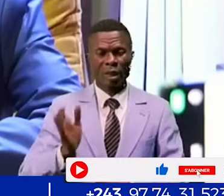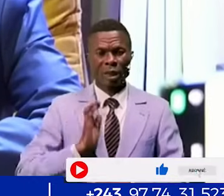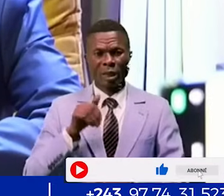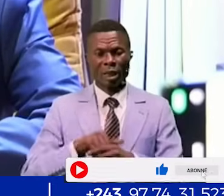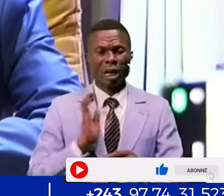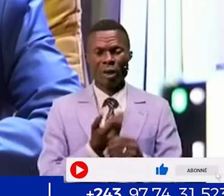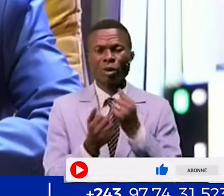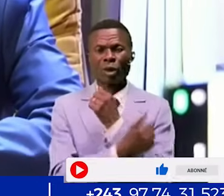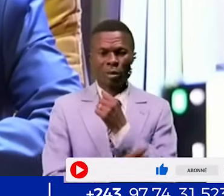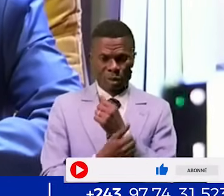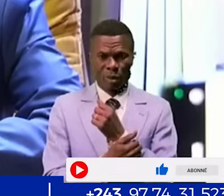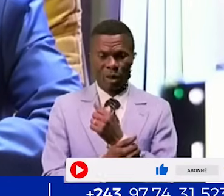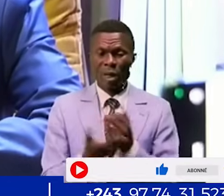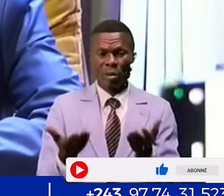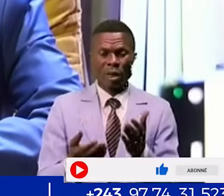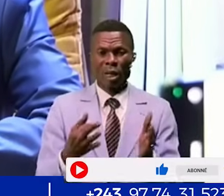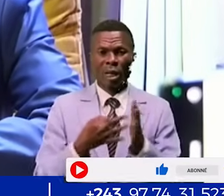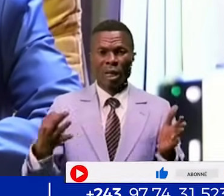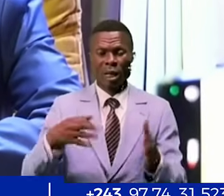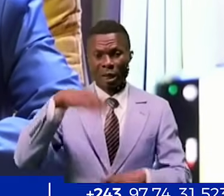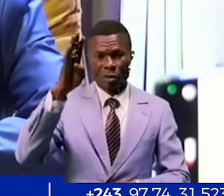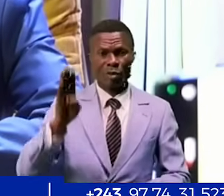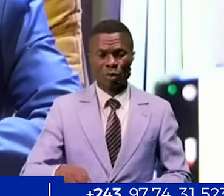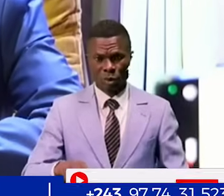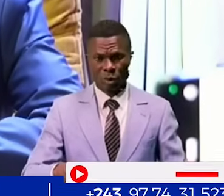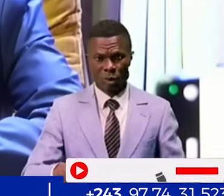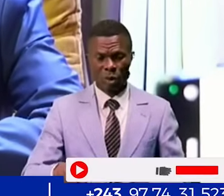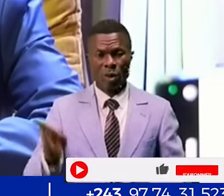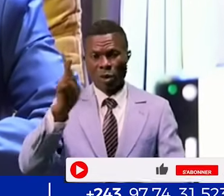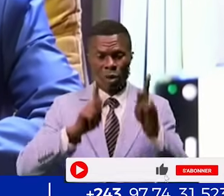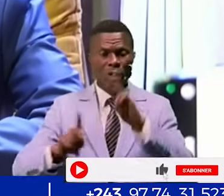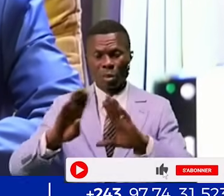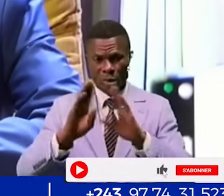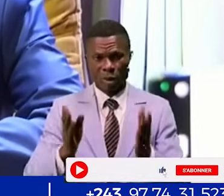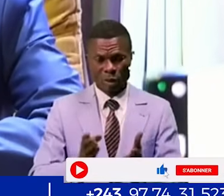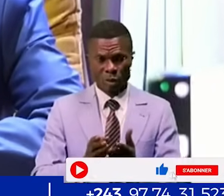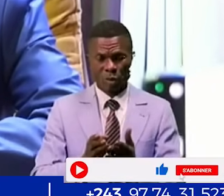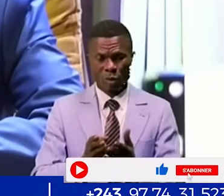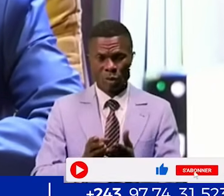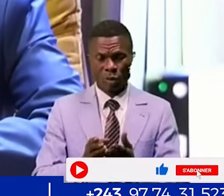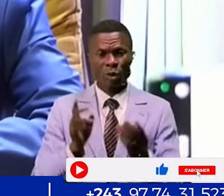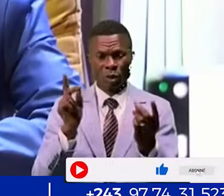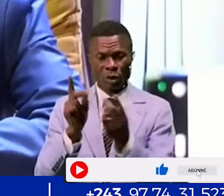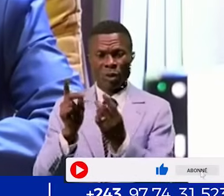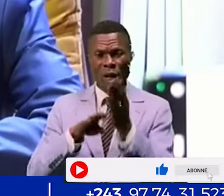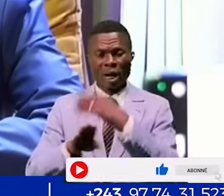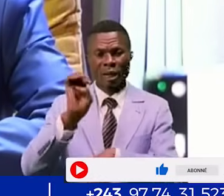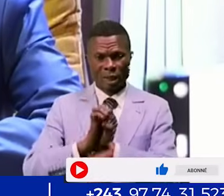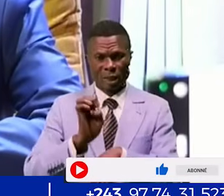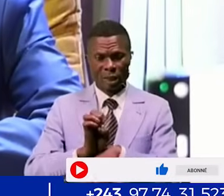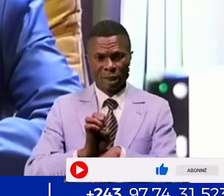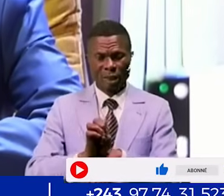pays, au moins 80% de la population fréquente les églises ou